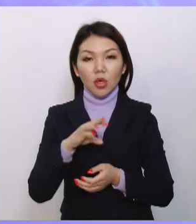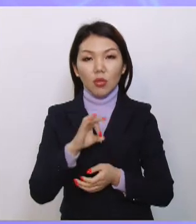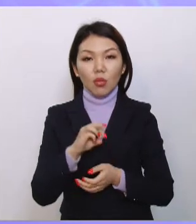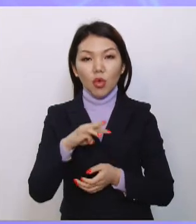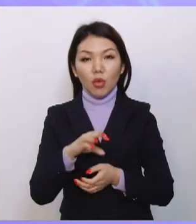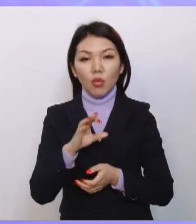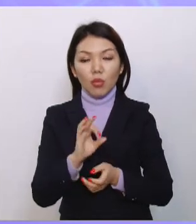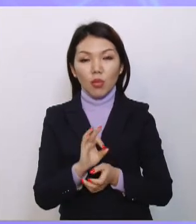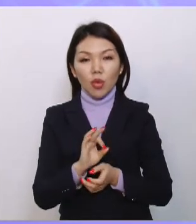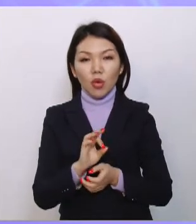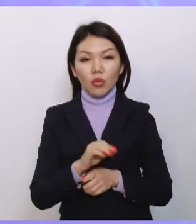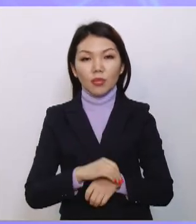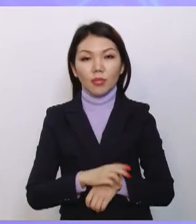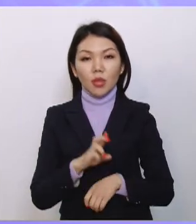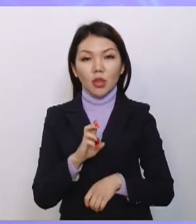бышкан,